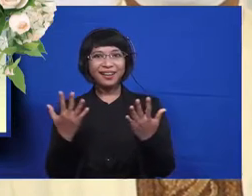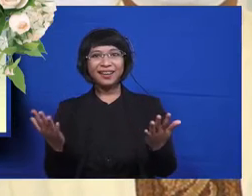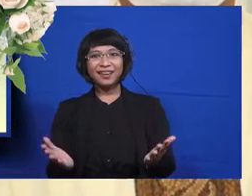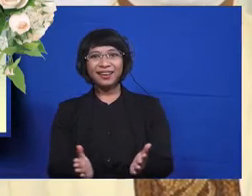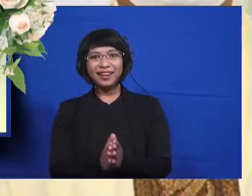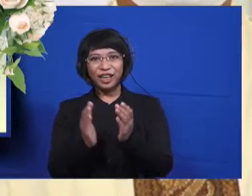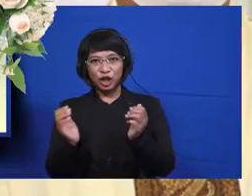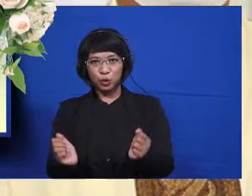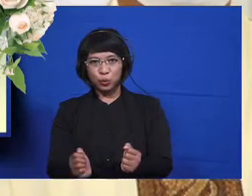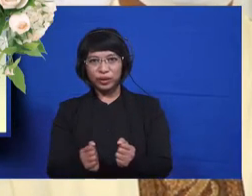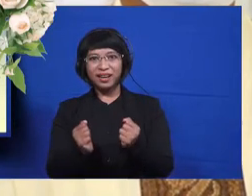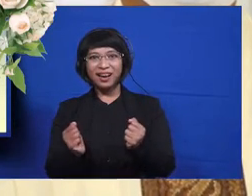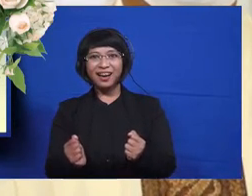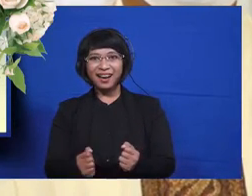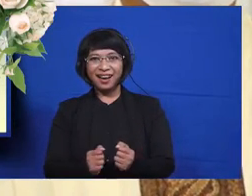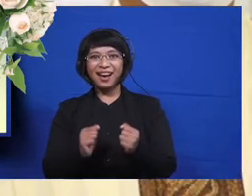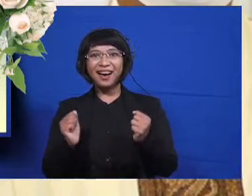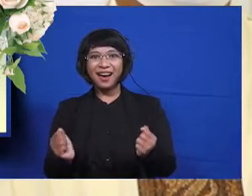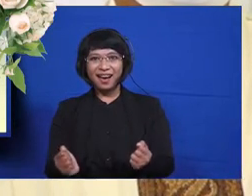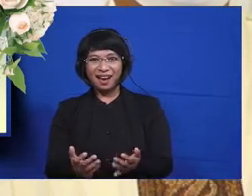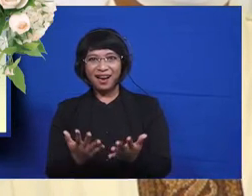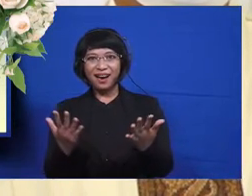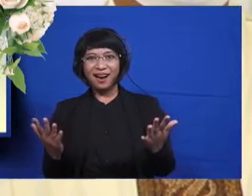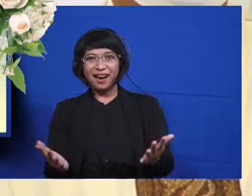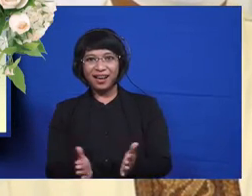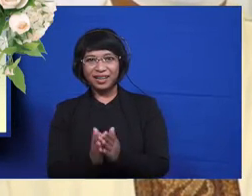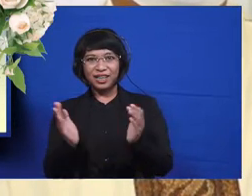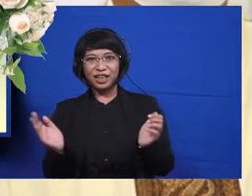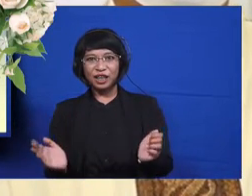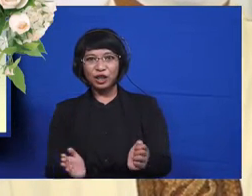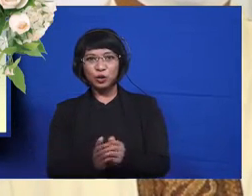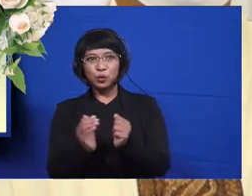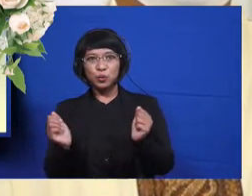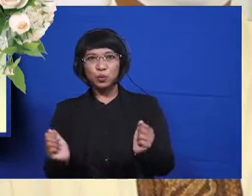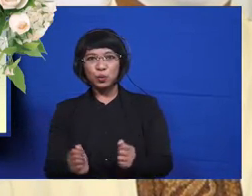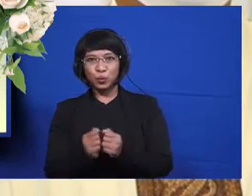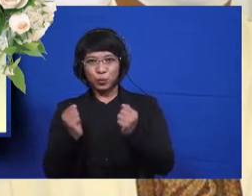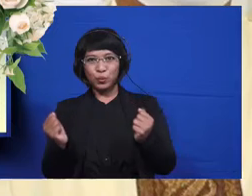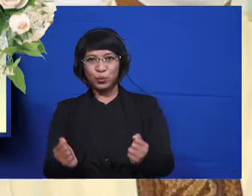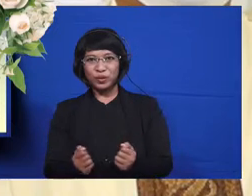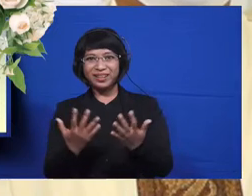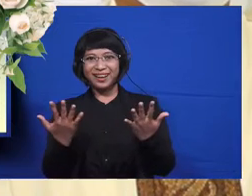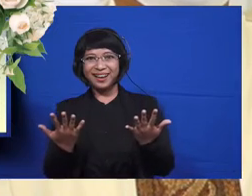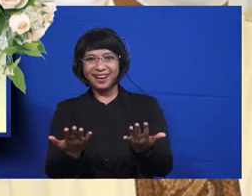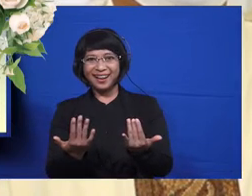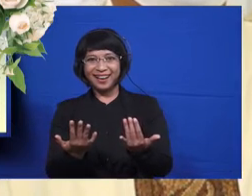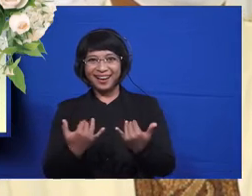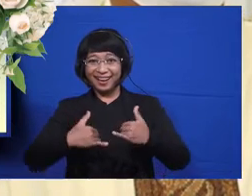Hallelujah.